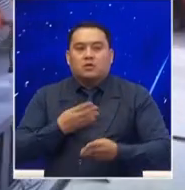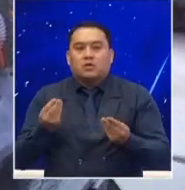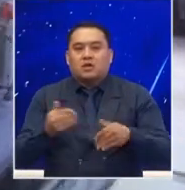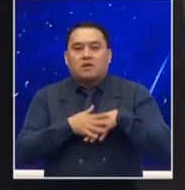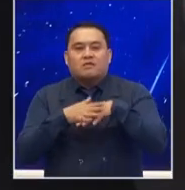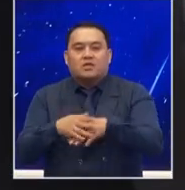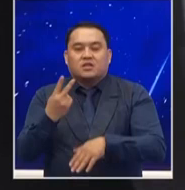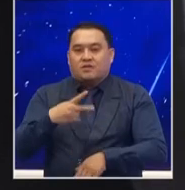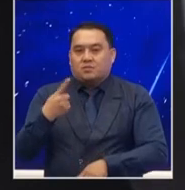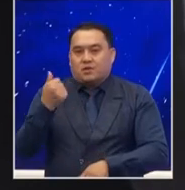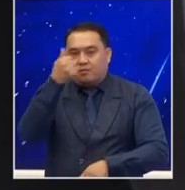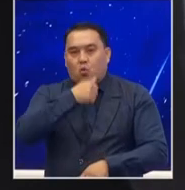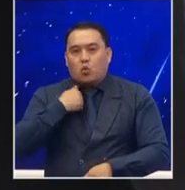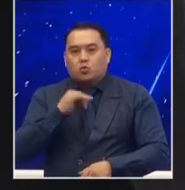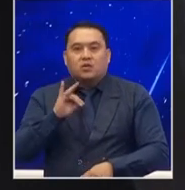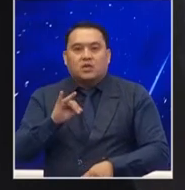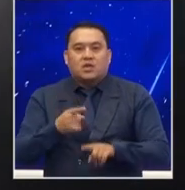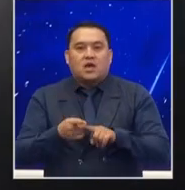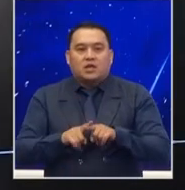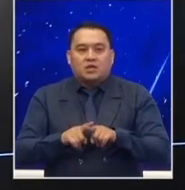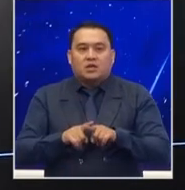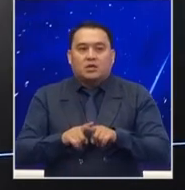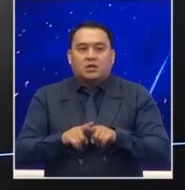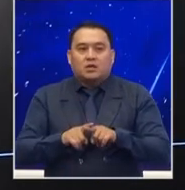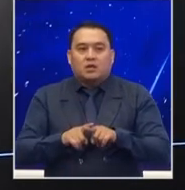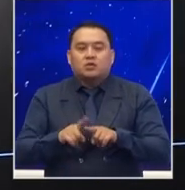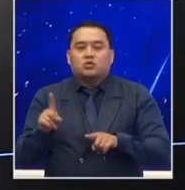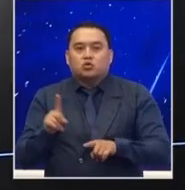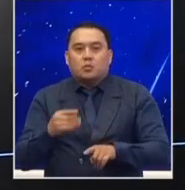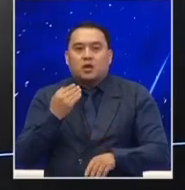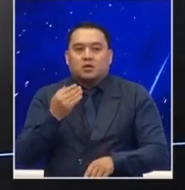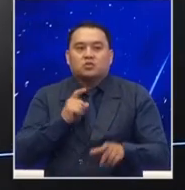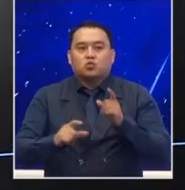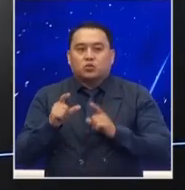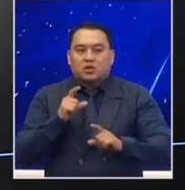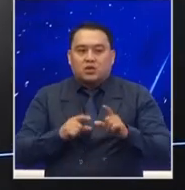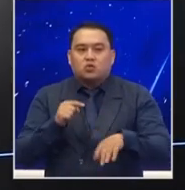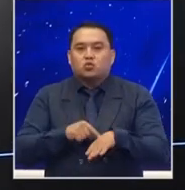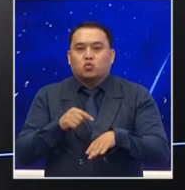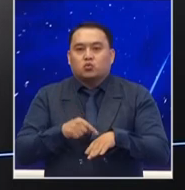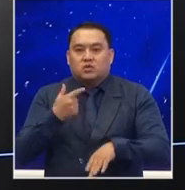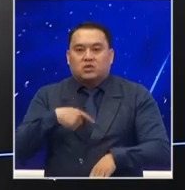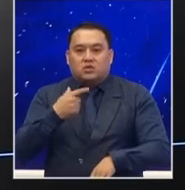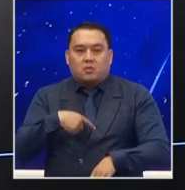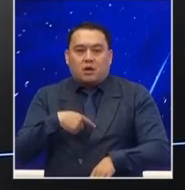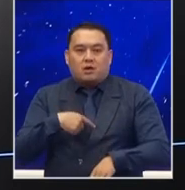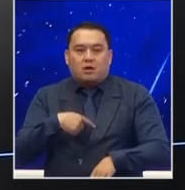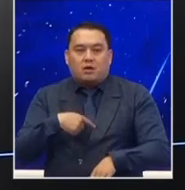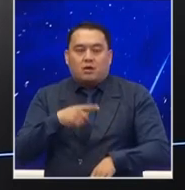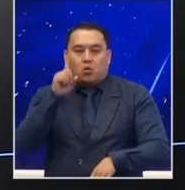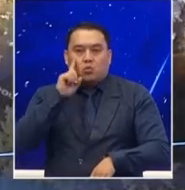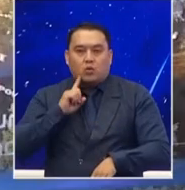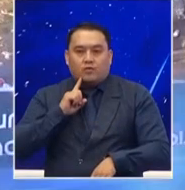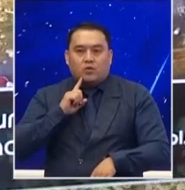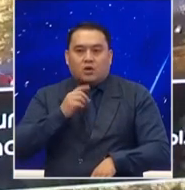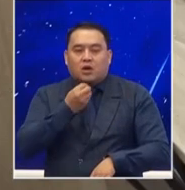в 2021 году. И эти вещи тоже мы выполним, и чтобы студенты чувствовали себя очень комфортно